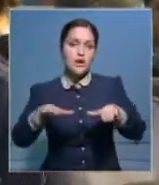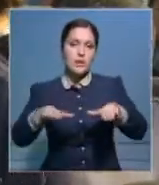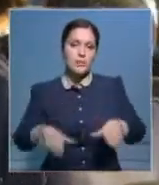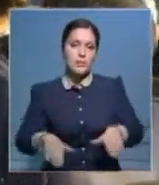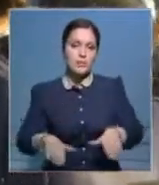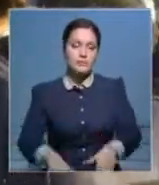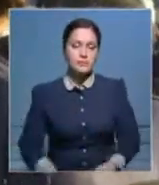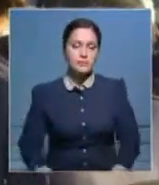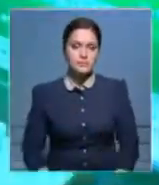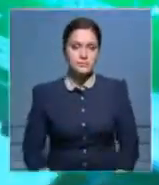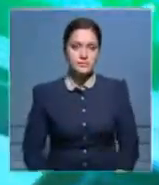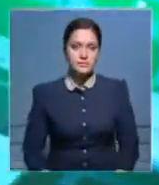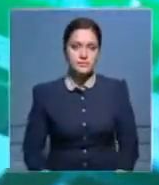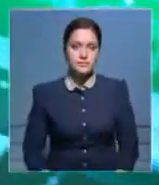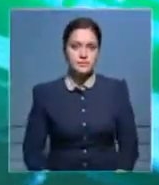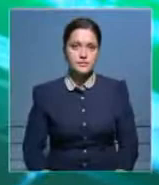Лесбосе.